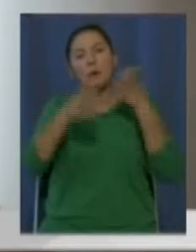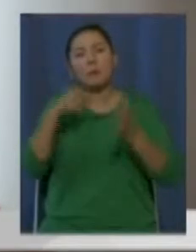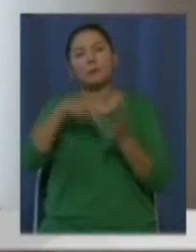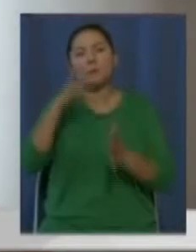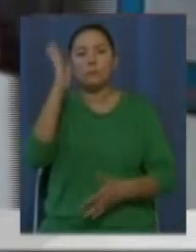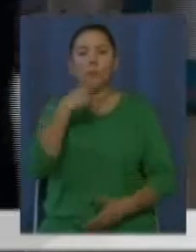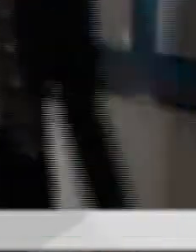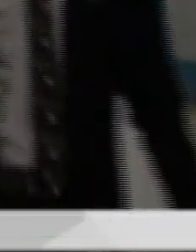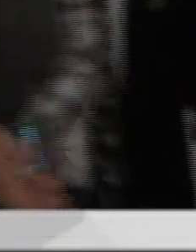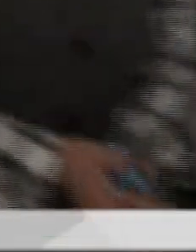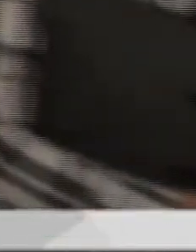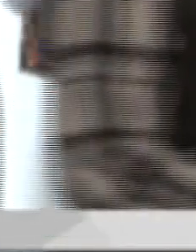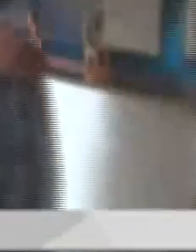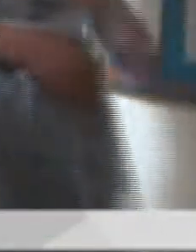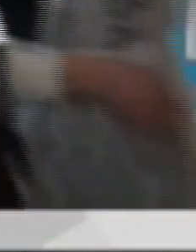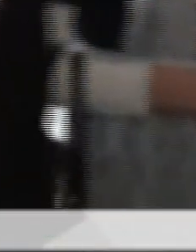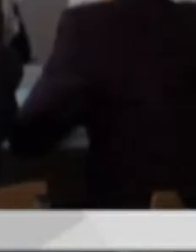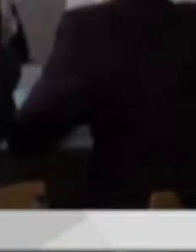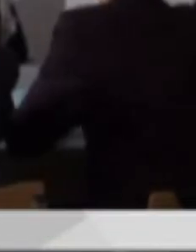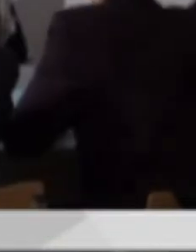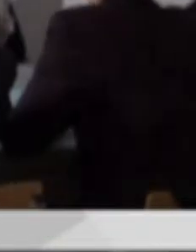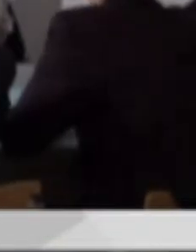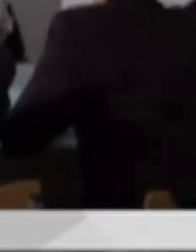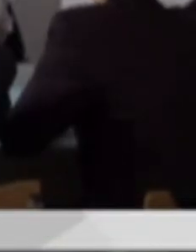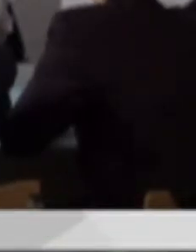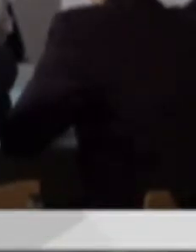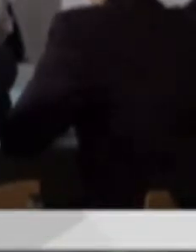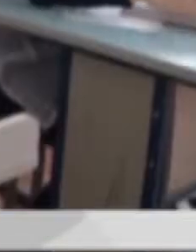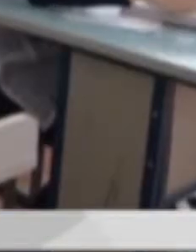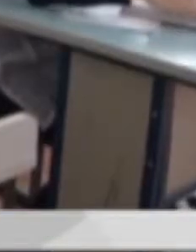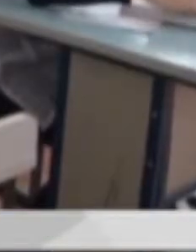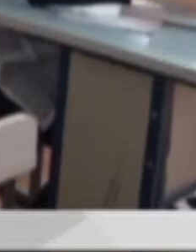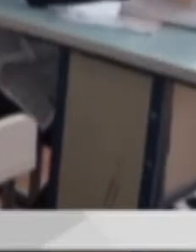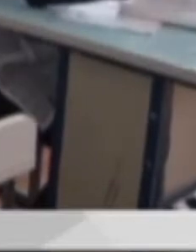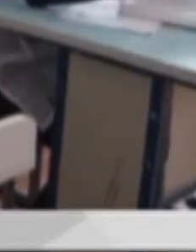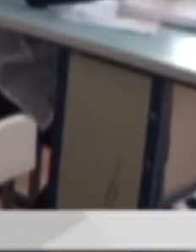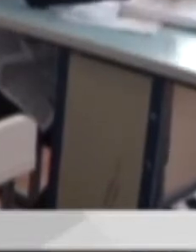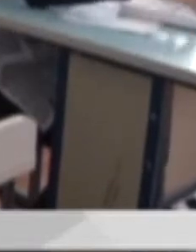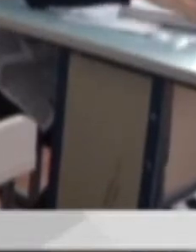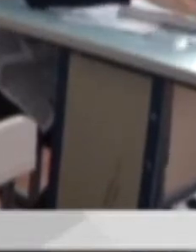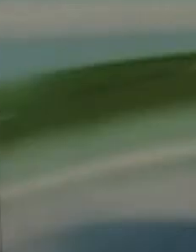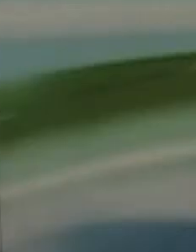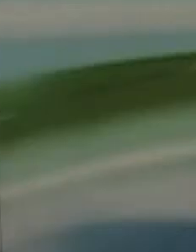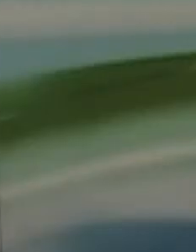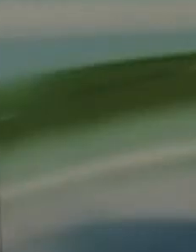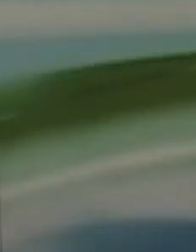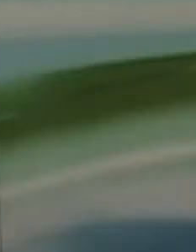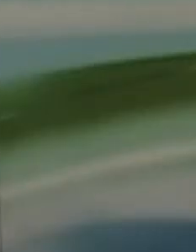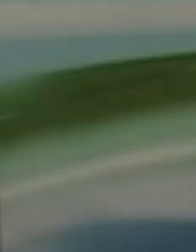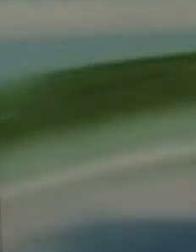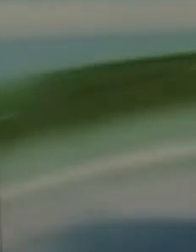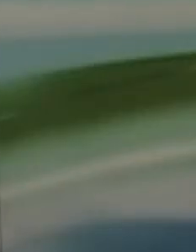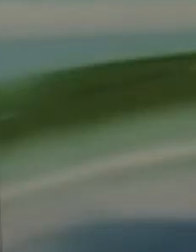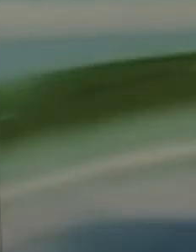тапсырмаларды мінсіз орындау болып табылмақ. Әсел Тұмашқызы, Сағындық Нарқов, Беркінбай Қарабаев, өңір жаңалықтары. Жалпы